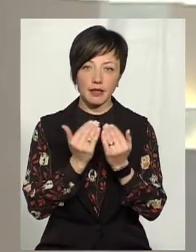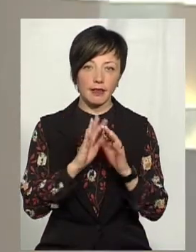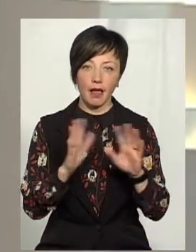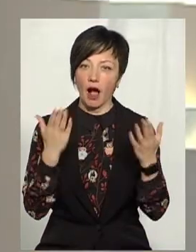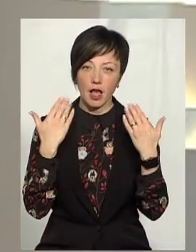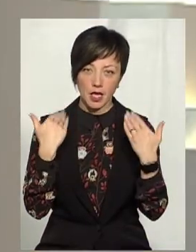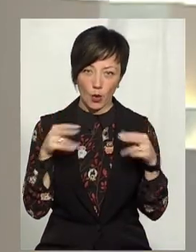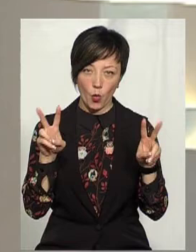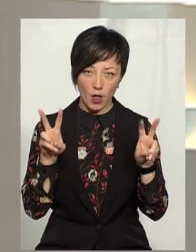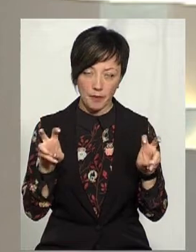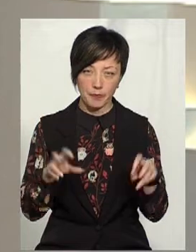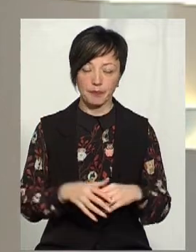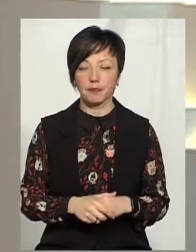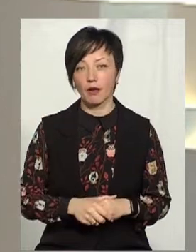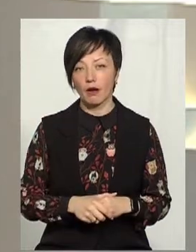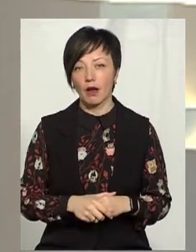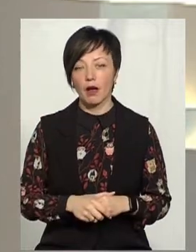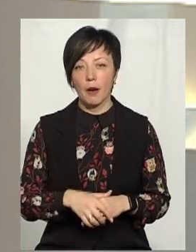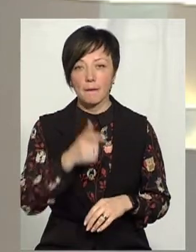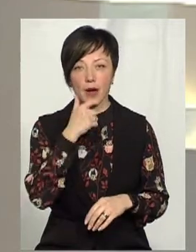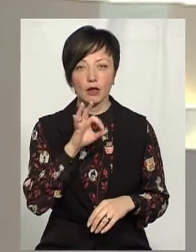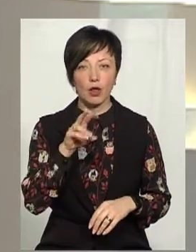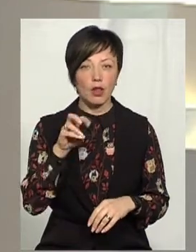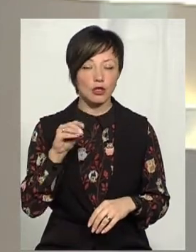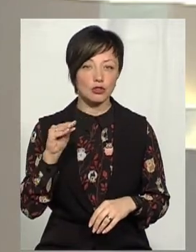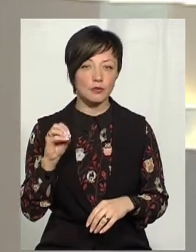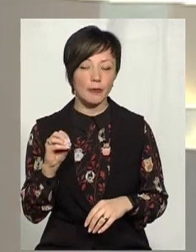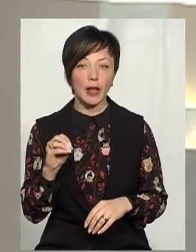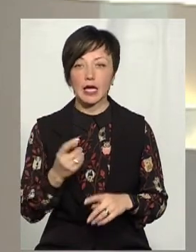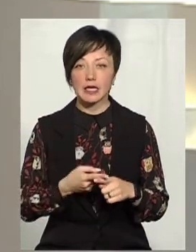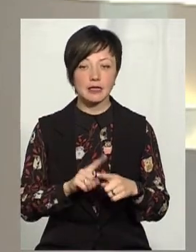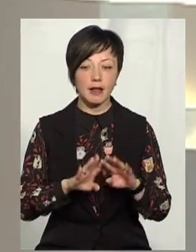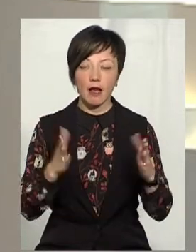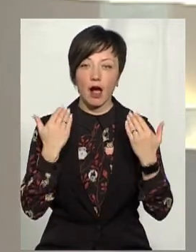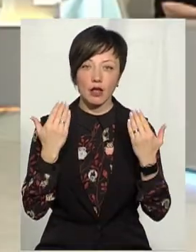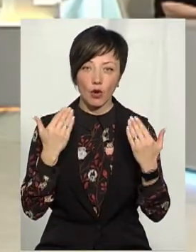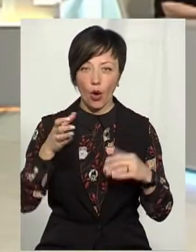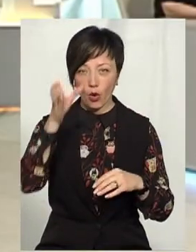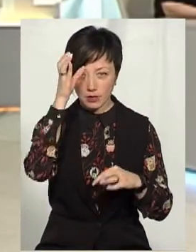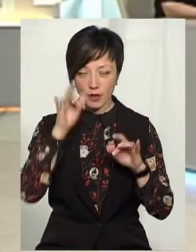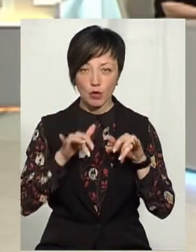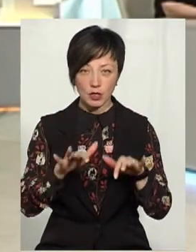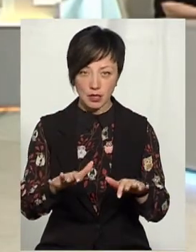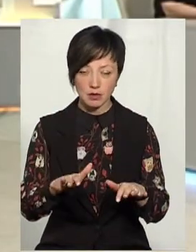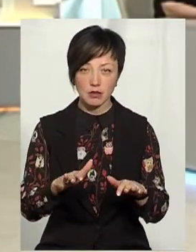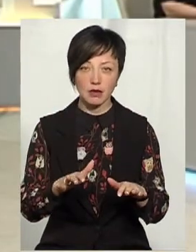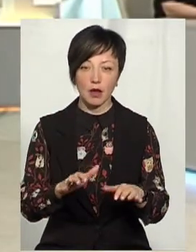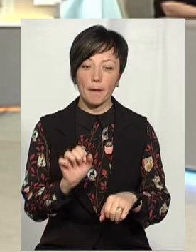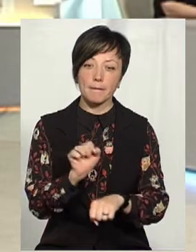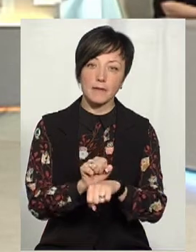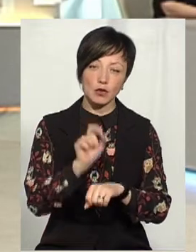канікули. Ви так сказали на брифінгу, так, пане Дмитре. Пане Олеже, оскільки це не канікули, от освітній процес, він якимось